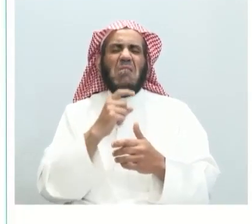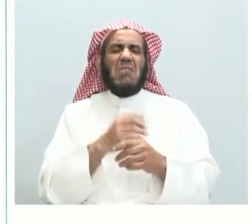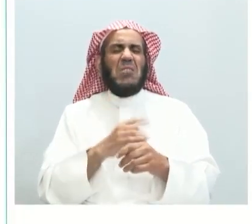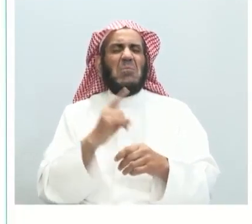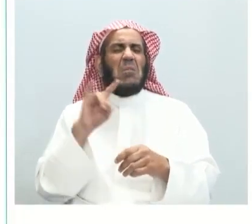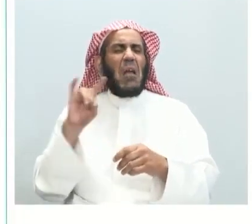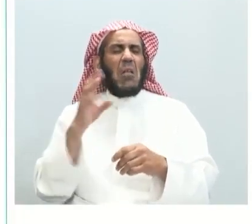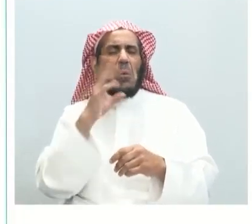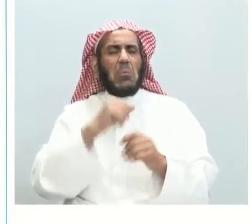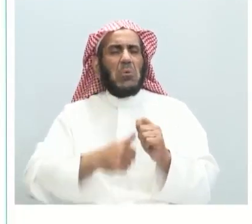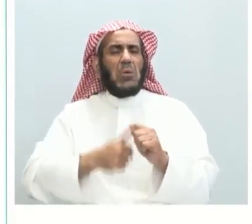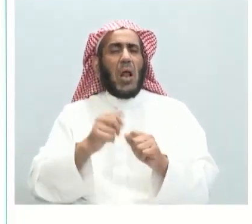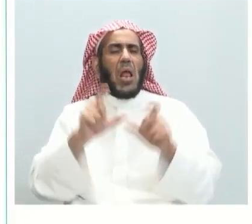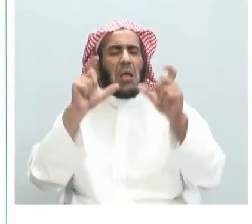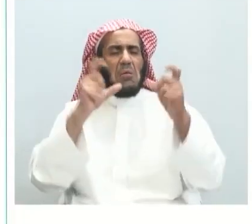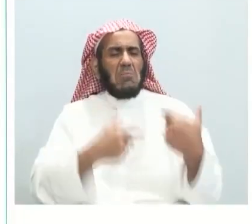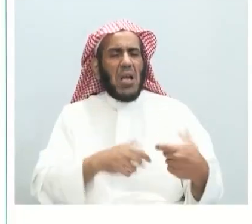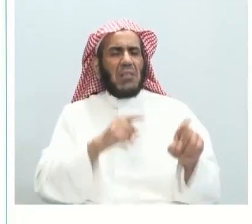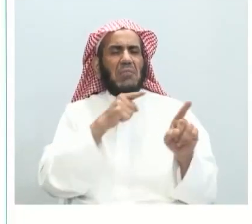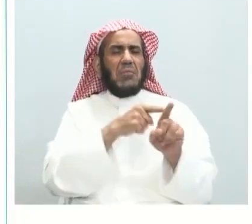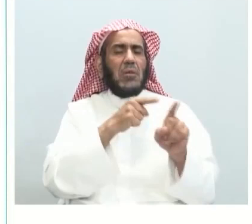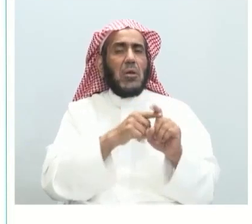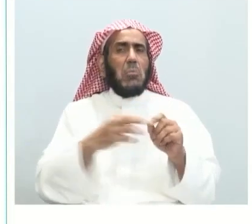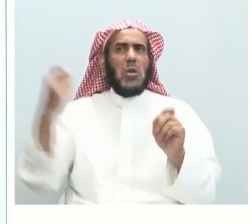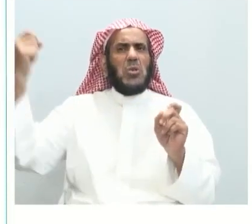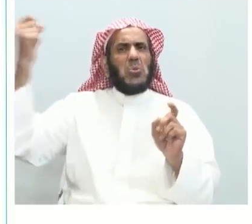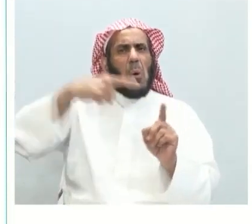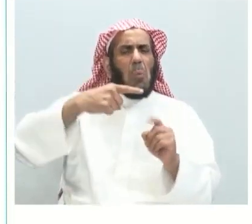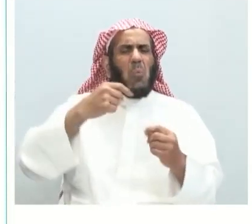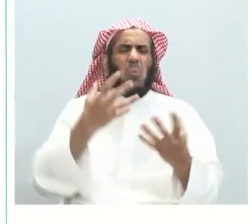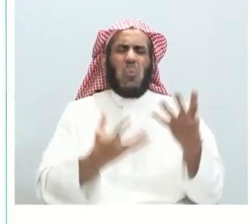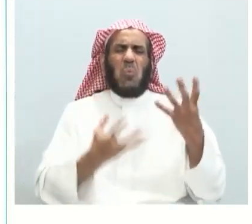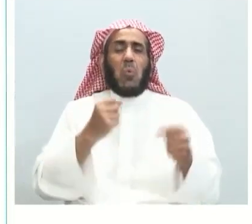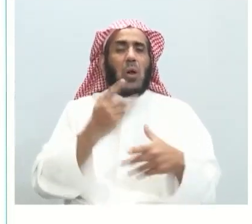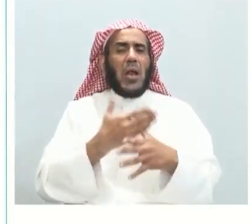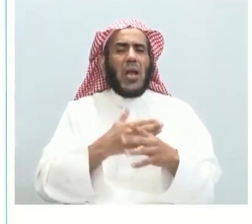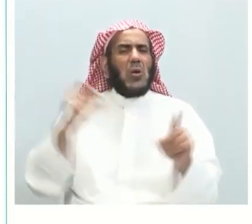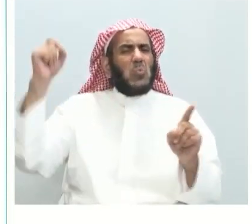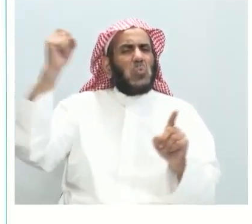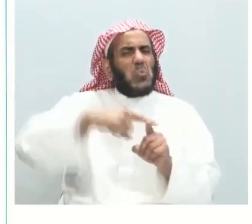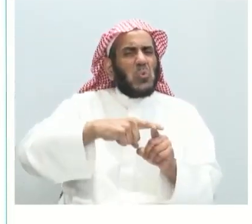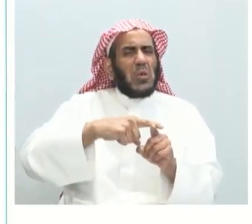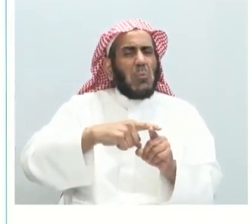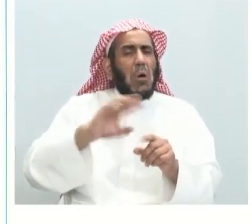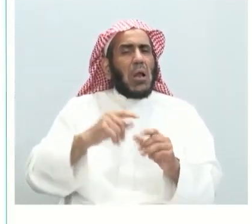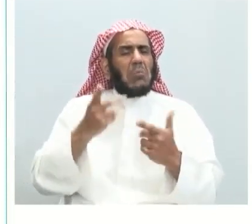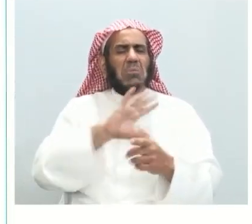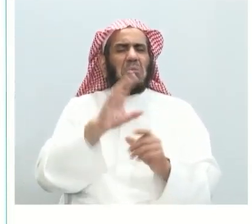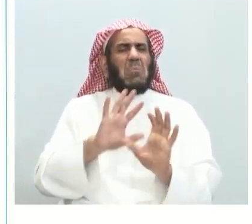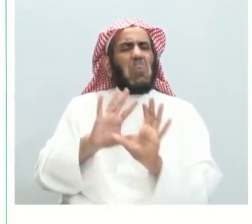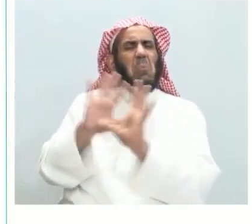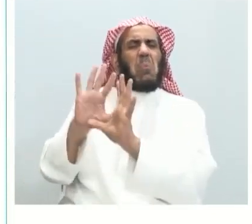وعدم قدرتها على حما انفسها من الشهب المحرقه لانها تصيبها ولا تستطيع